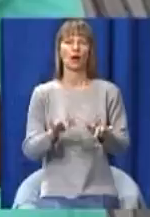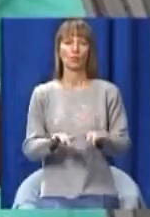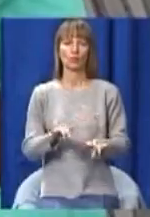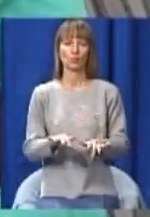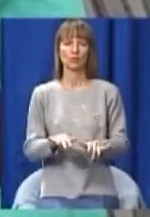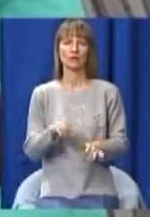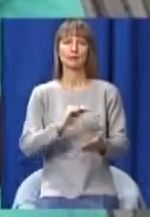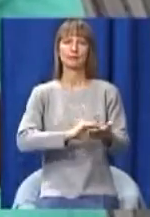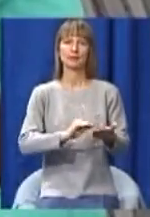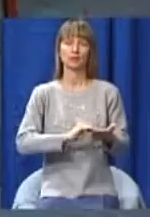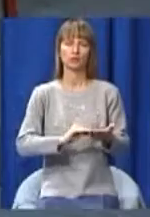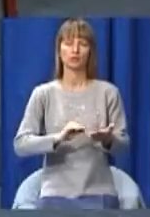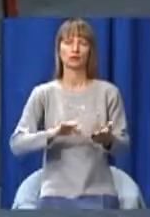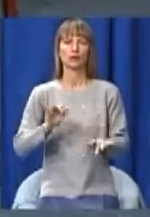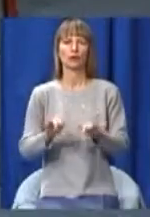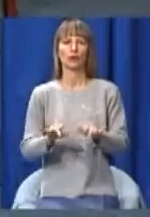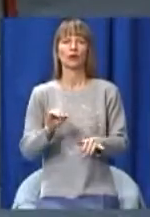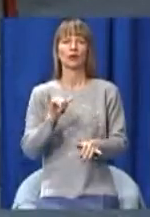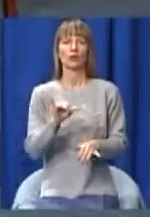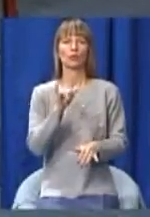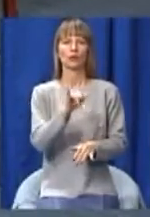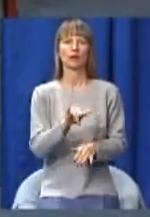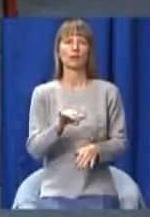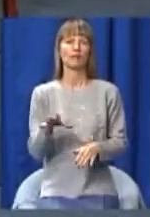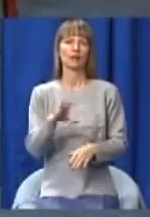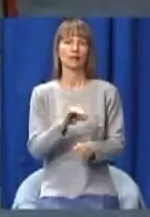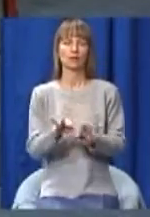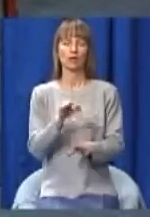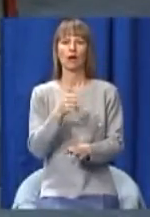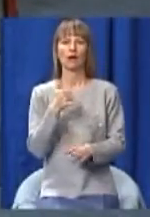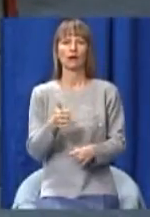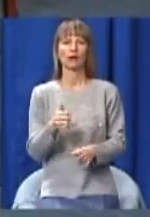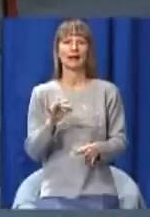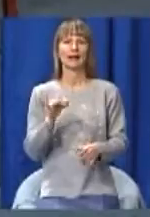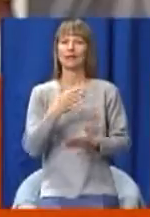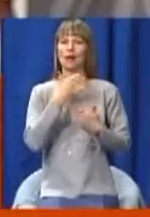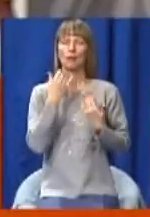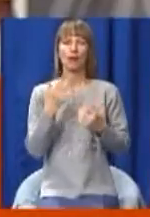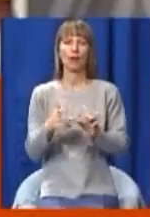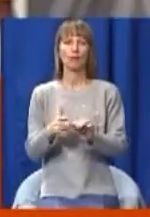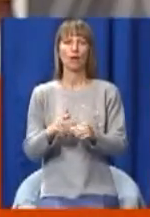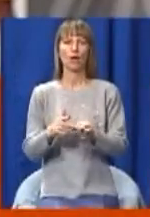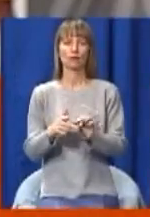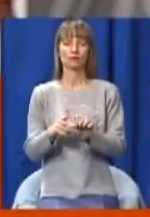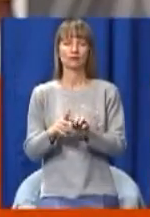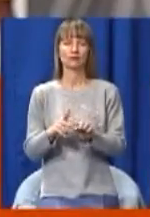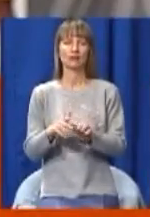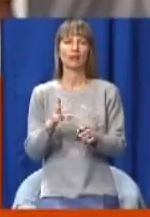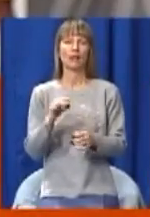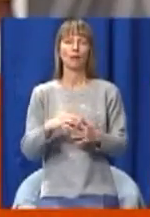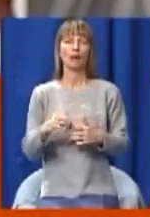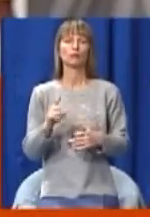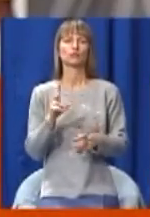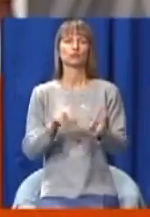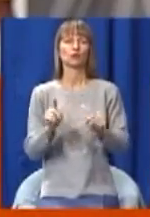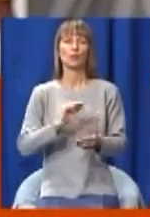комп'ютер. Тобто ти пишеш, там друкуєш, і в тебе воно все там виходить дуже гарно. І ніяких мозолів на пальцях. А чому ти от так